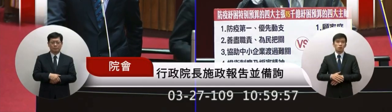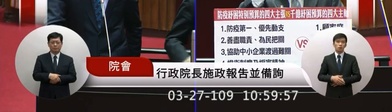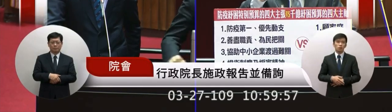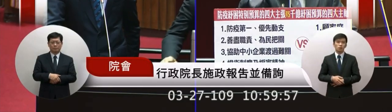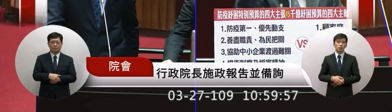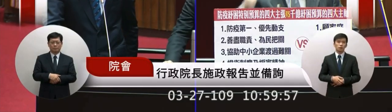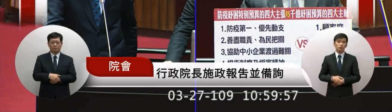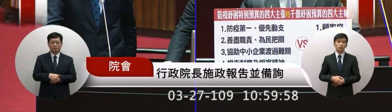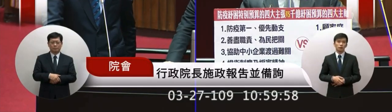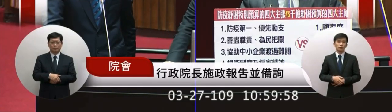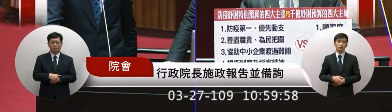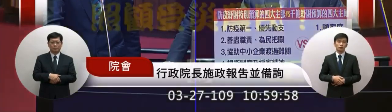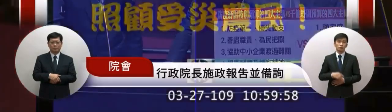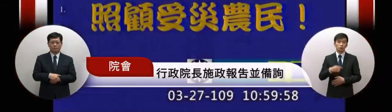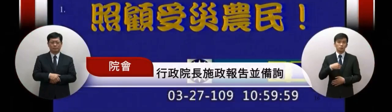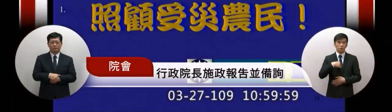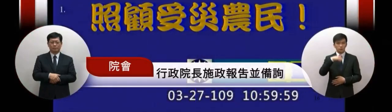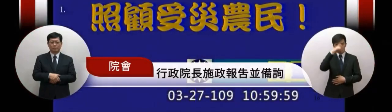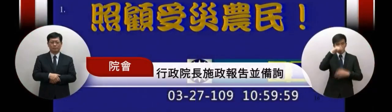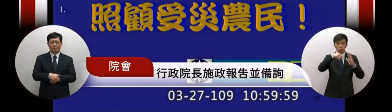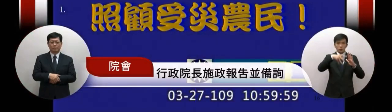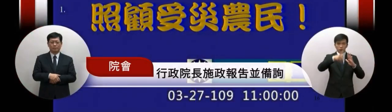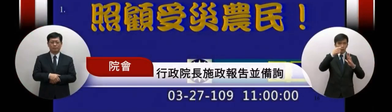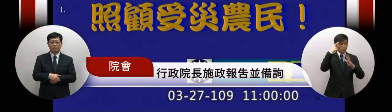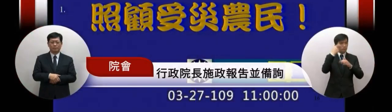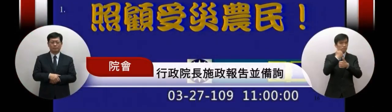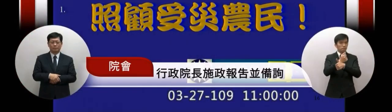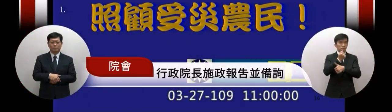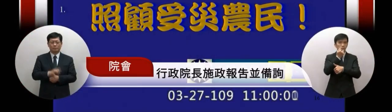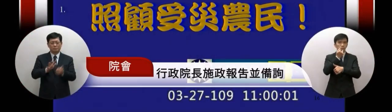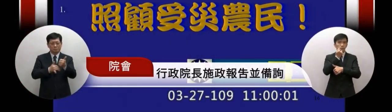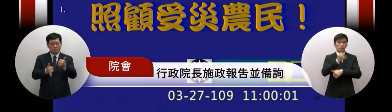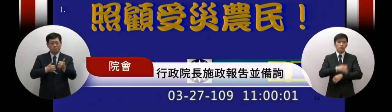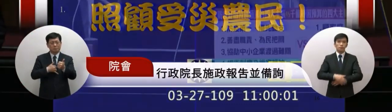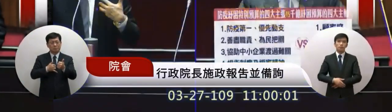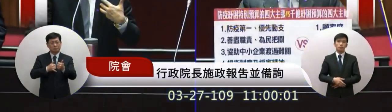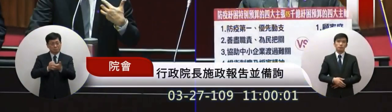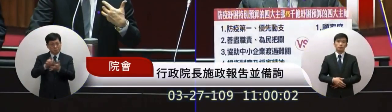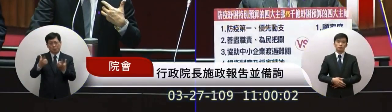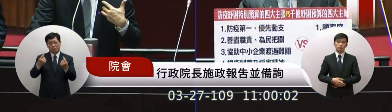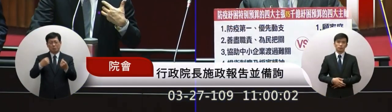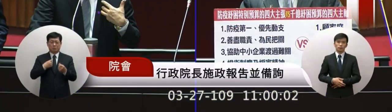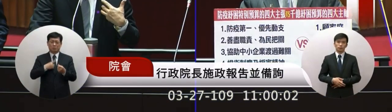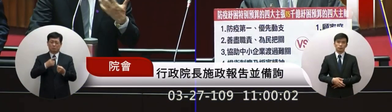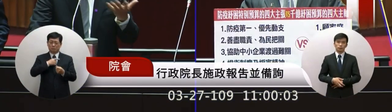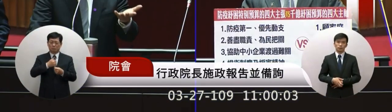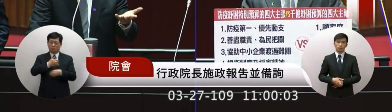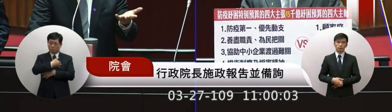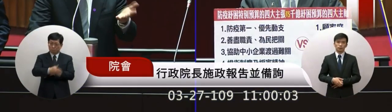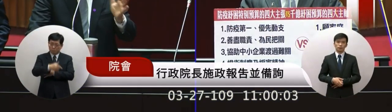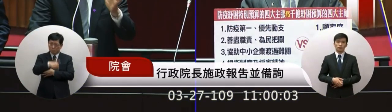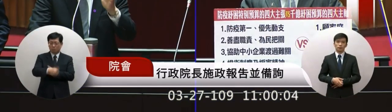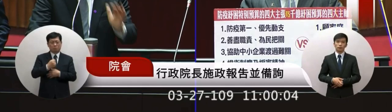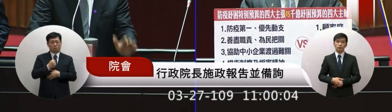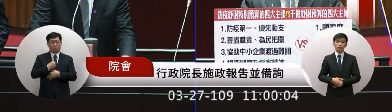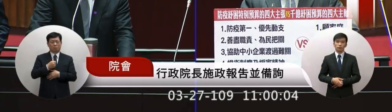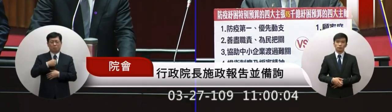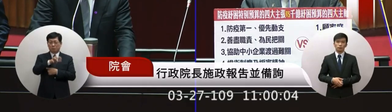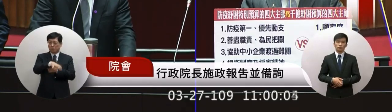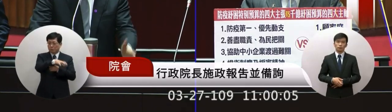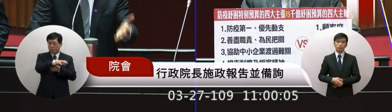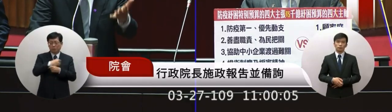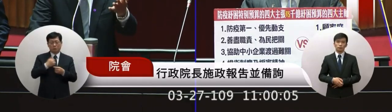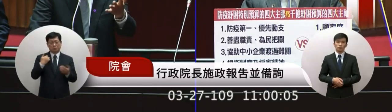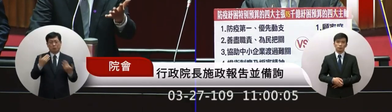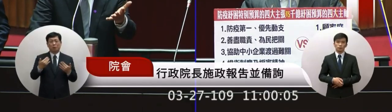长，这点我希望你会当做点考虑啦。 因为委员，咱拢来自基层啦，啊，农业官咱拢了